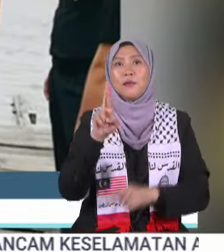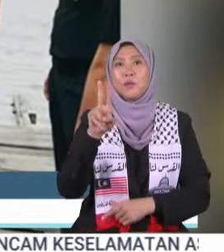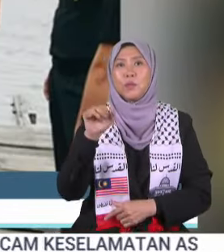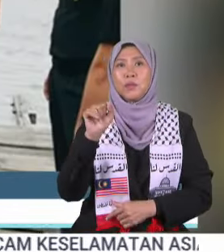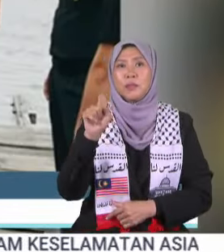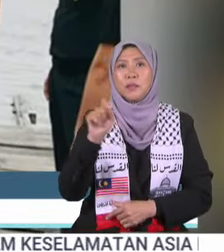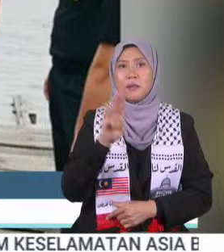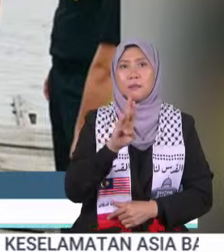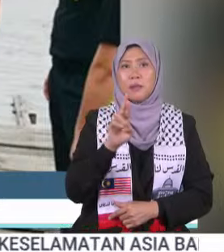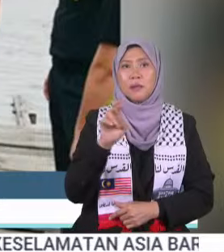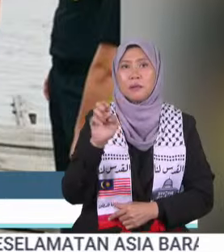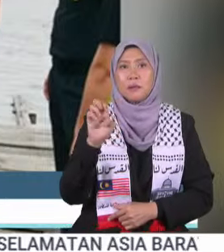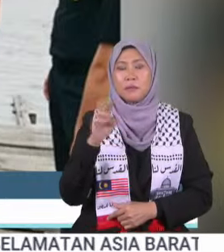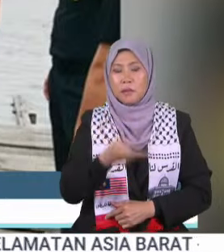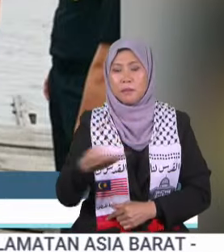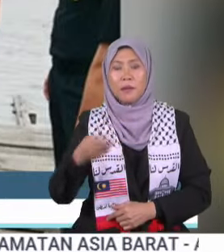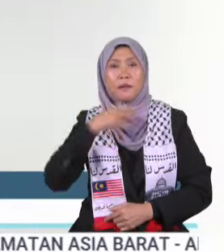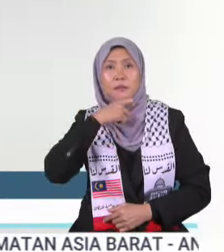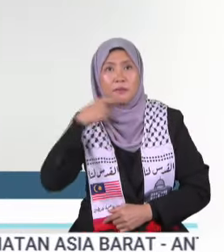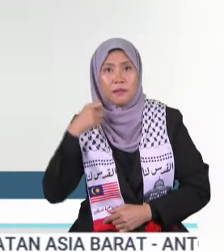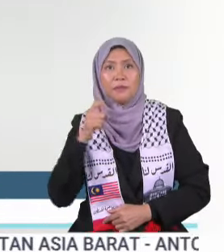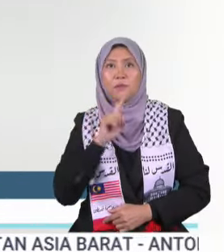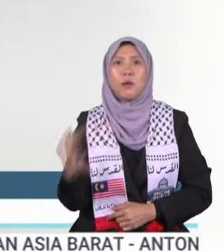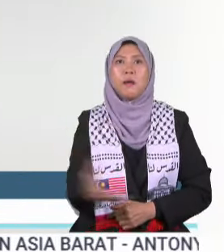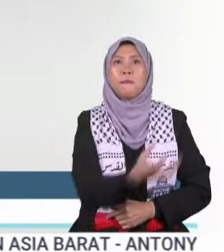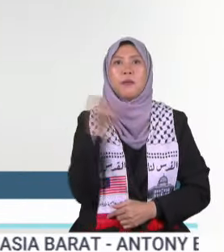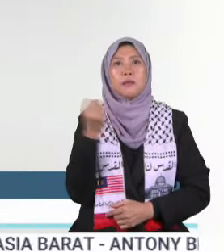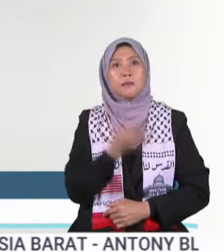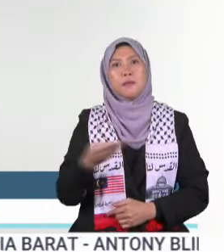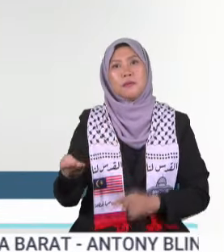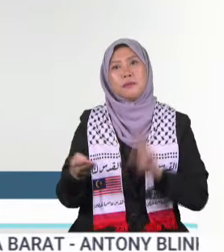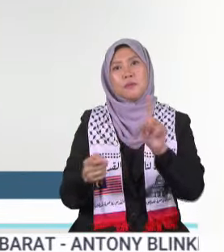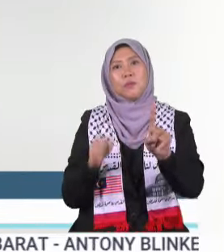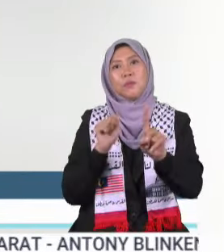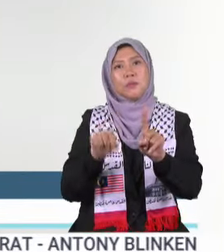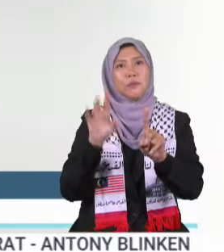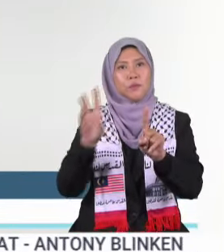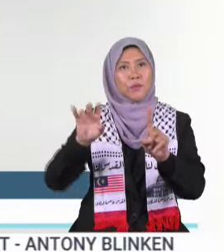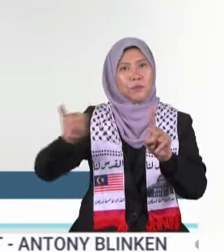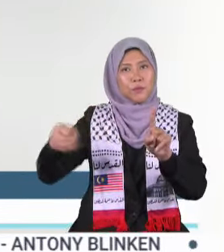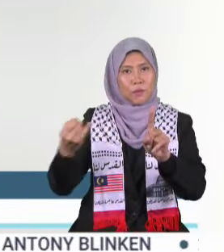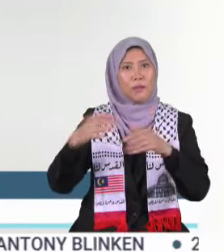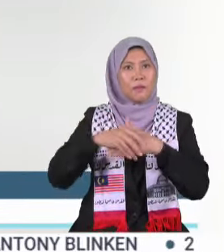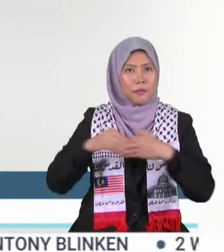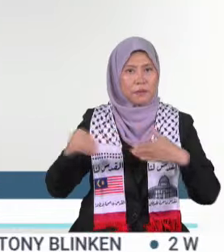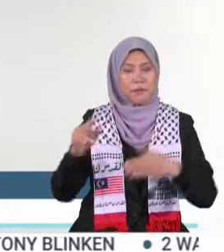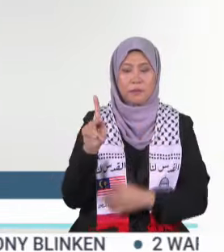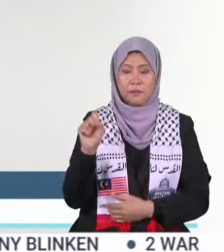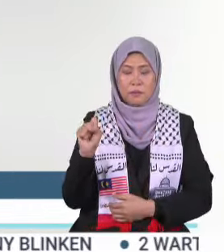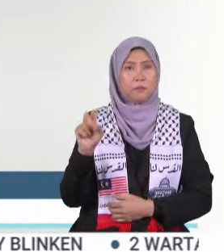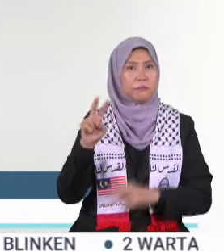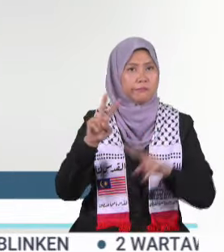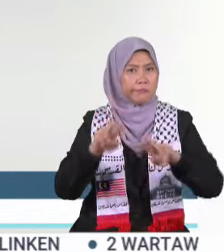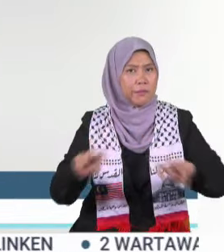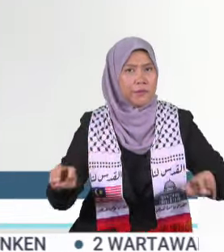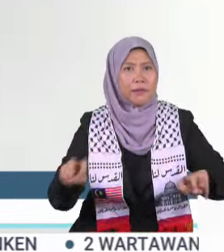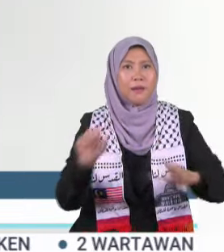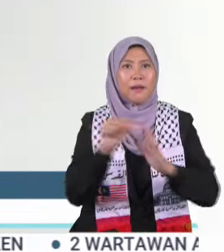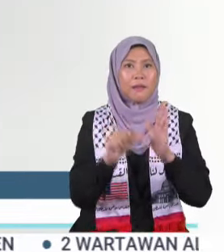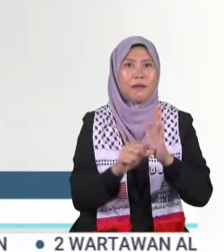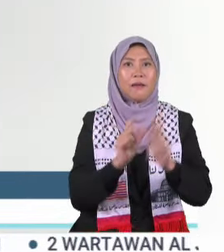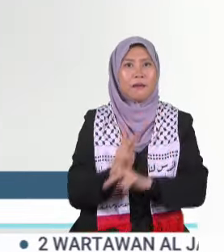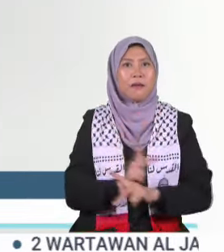bangkering semua barang yang dirampas dianggar bernilai lebih 1.7 juta kes disiasat mengikut akta kawalan